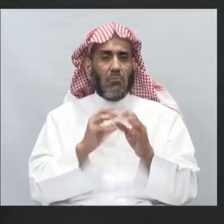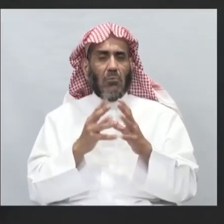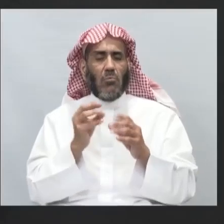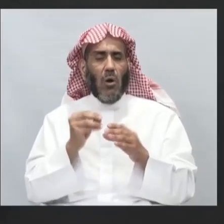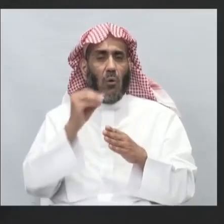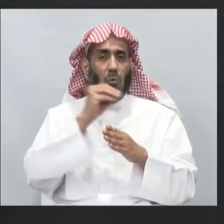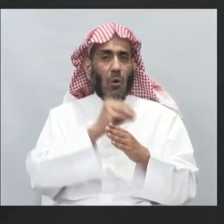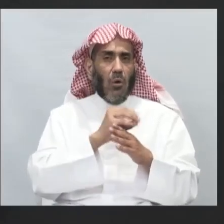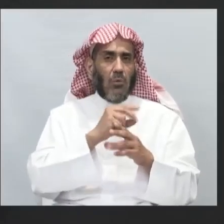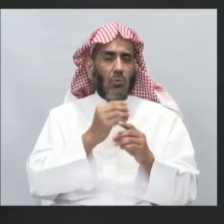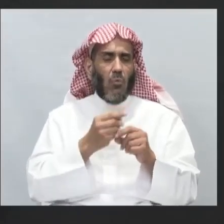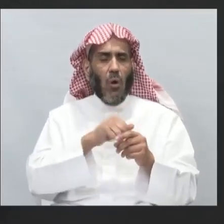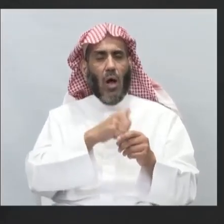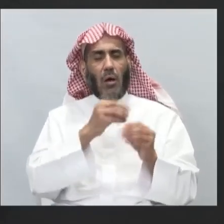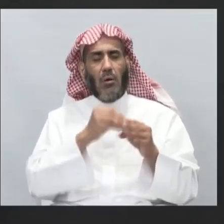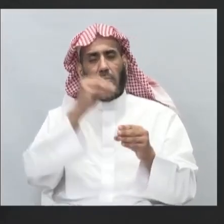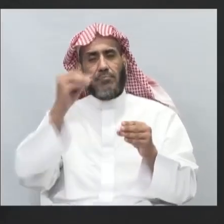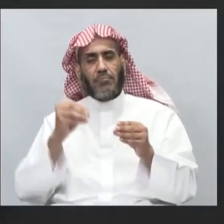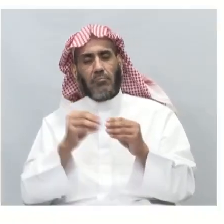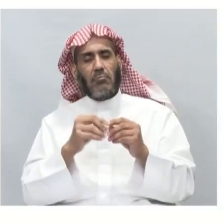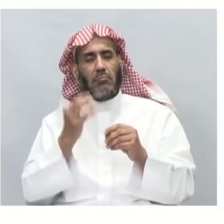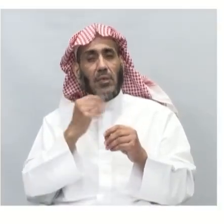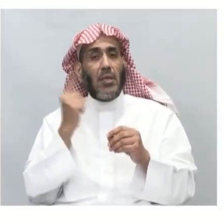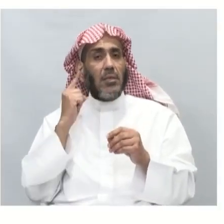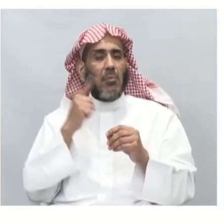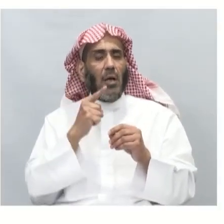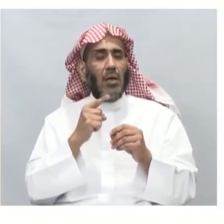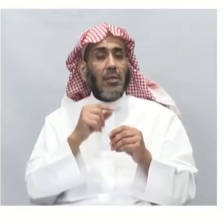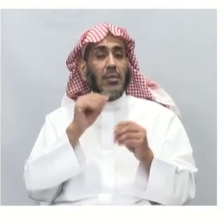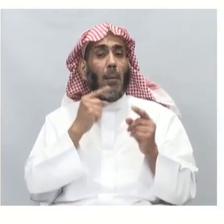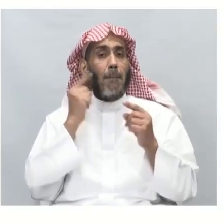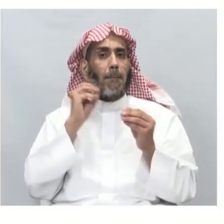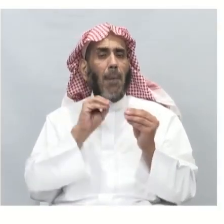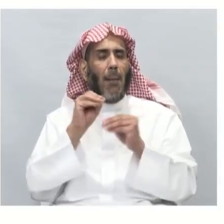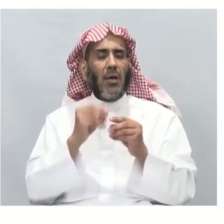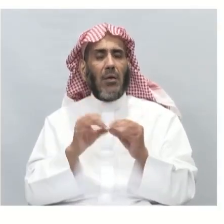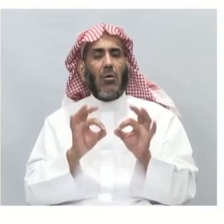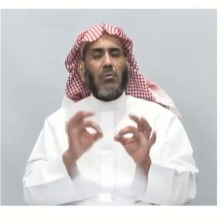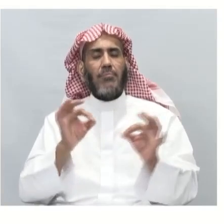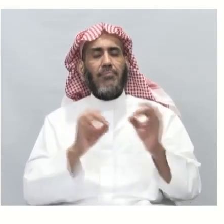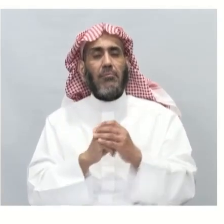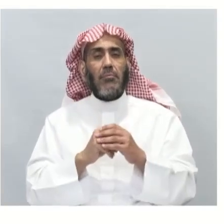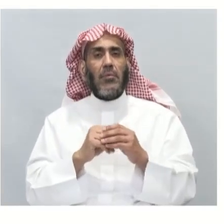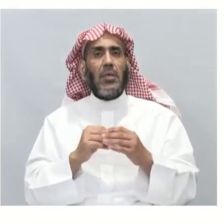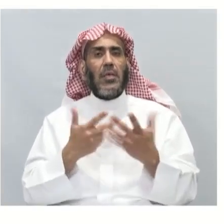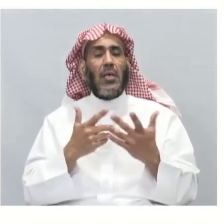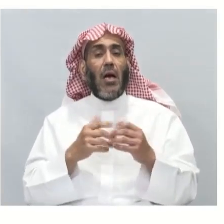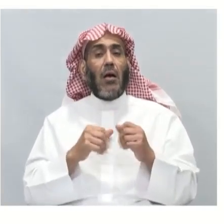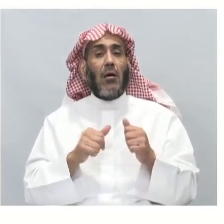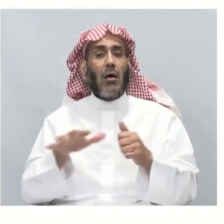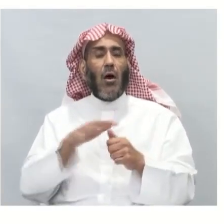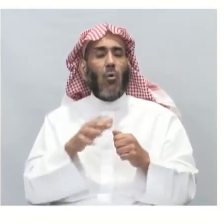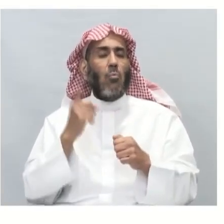ينقل قولا عليك مستقبلا يقول من اسمعك سمع بك وهنا يقول يقول يا قوم